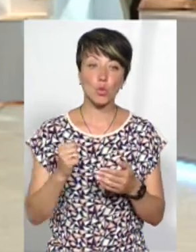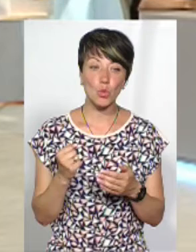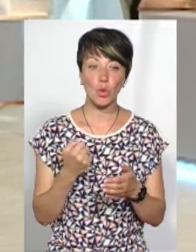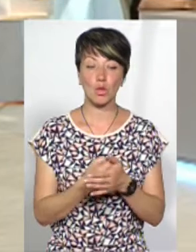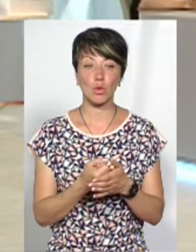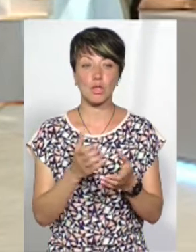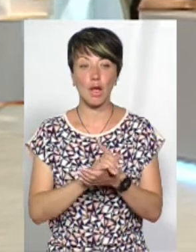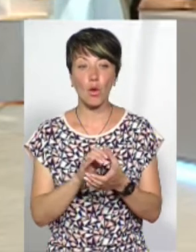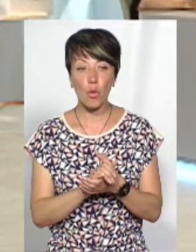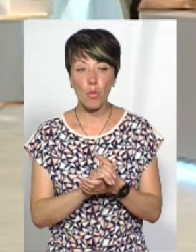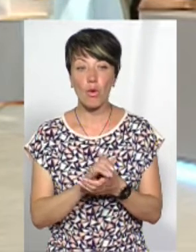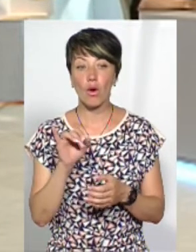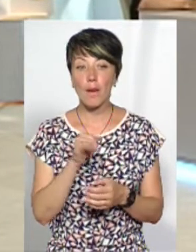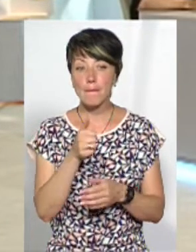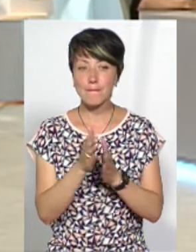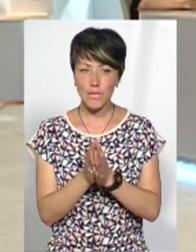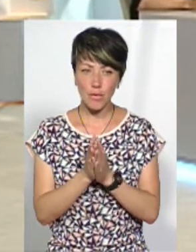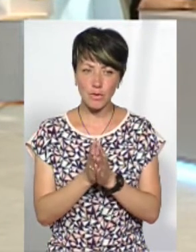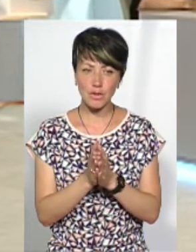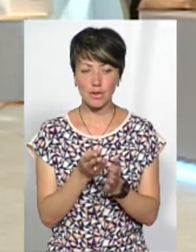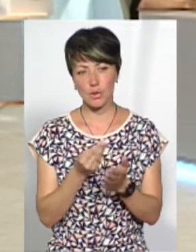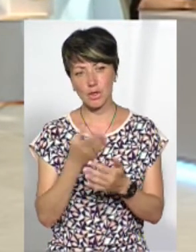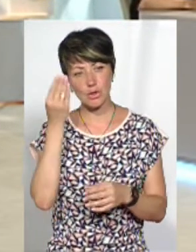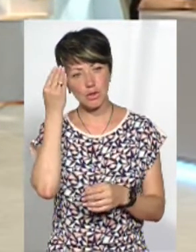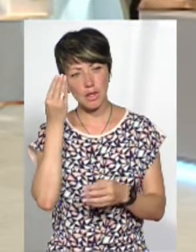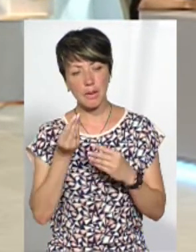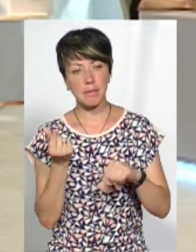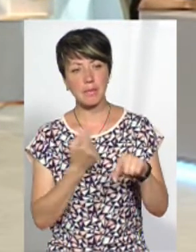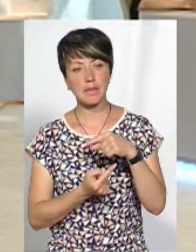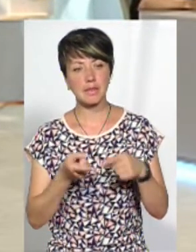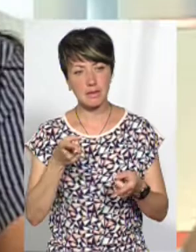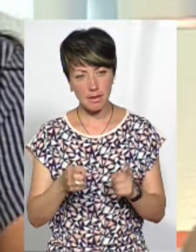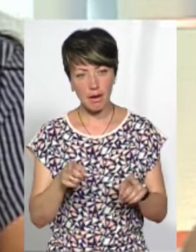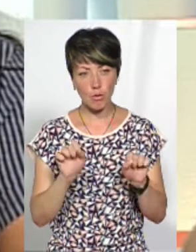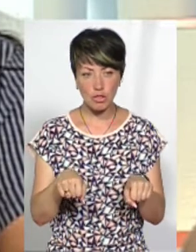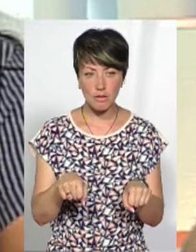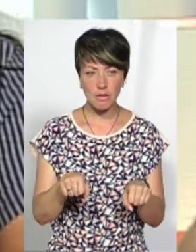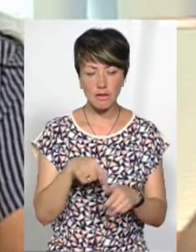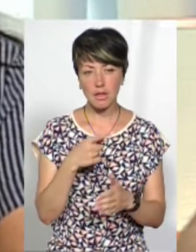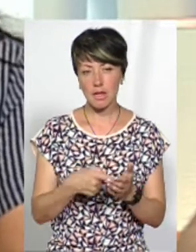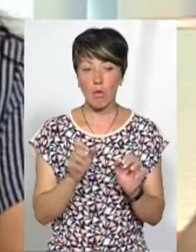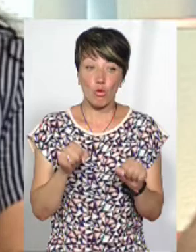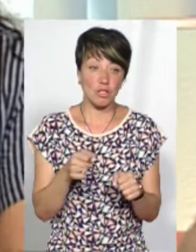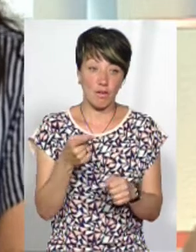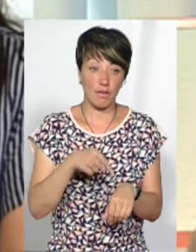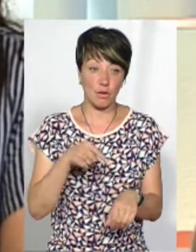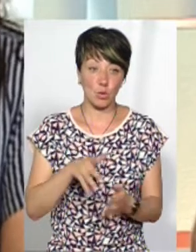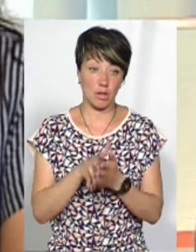до знайомого і попросити оцінити з точки зору реалістичності. Навіть якщо це буде